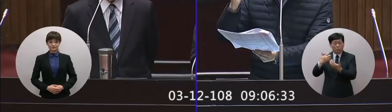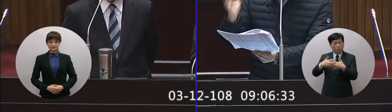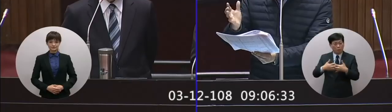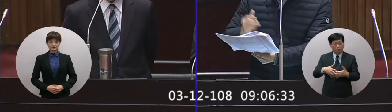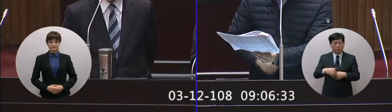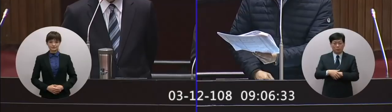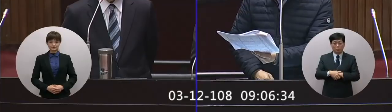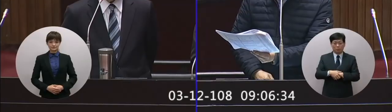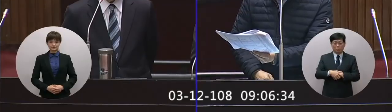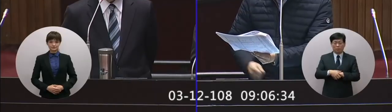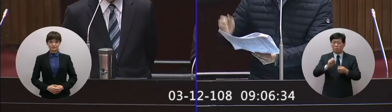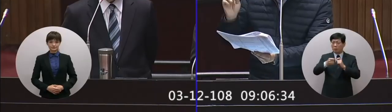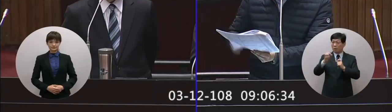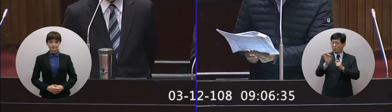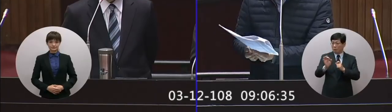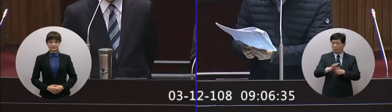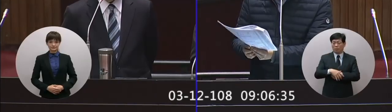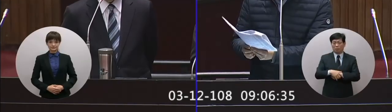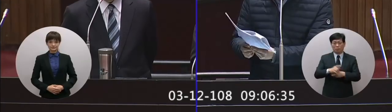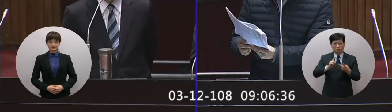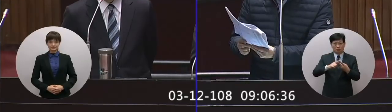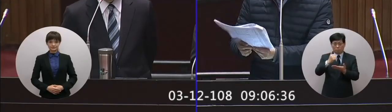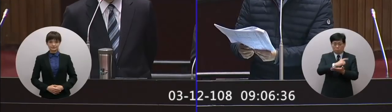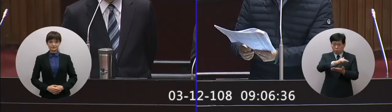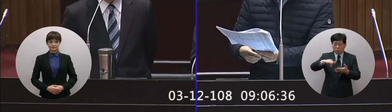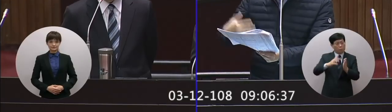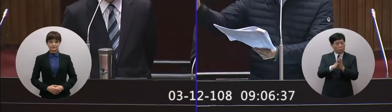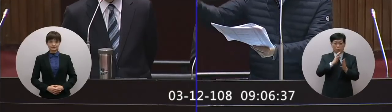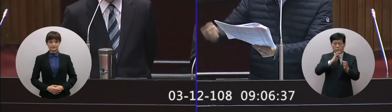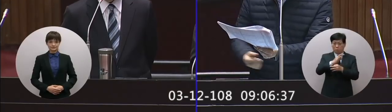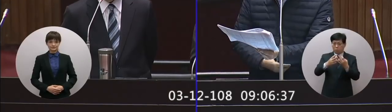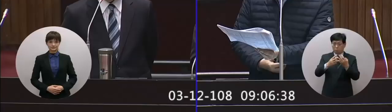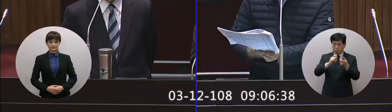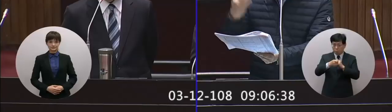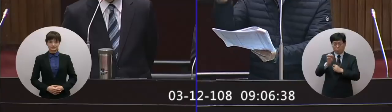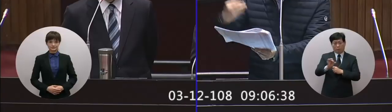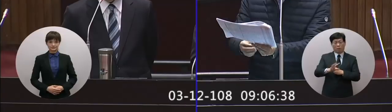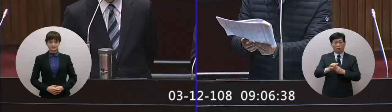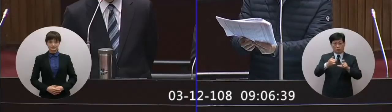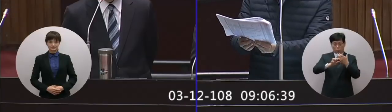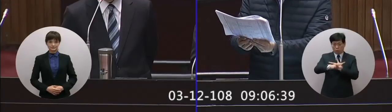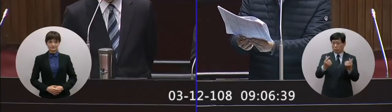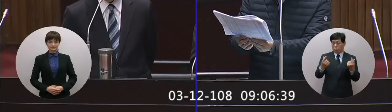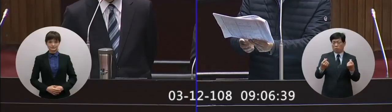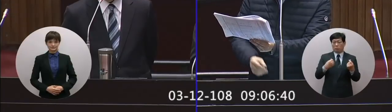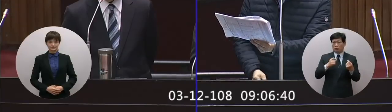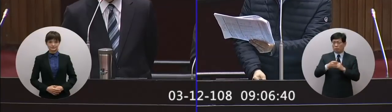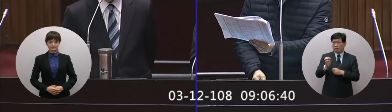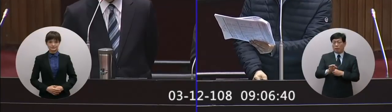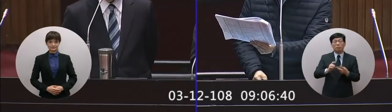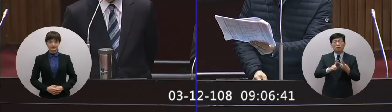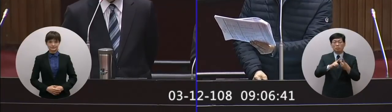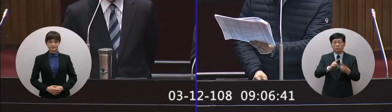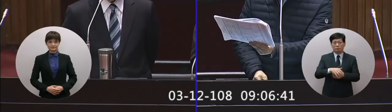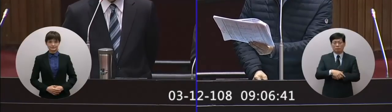备，免关税、免货物税、免营业税，区外没有啊，你这个不成立。第二个，部